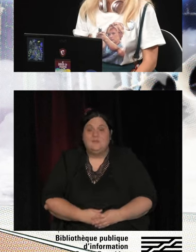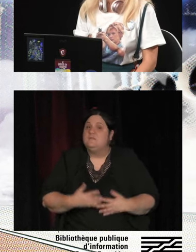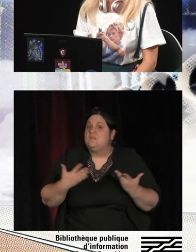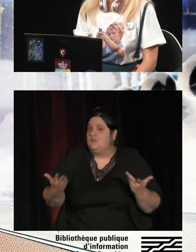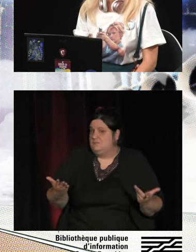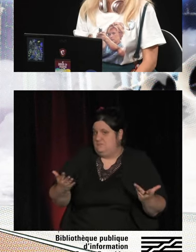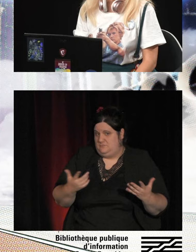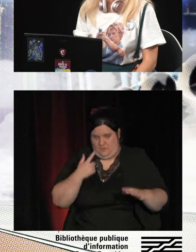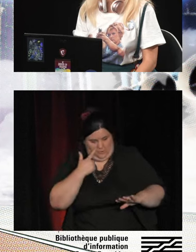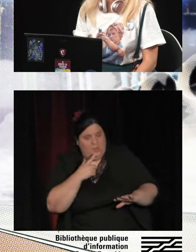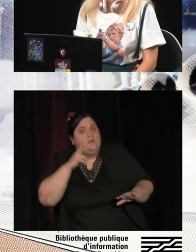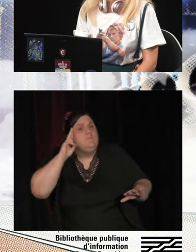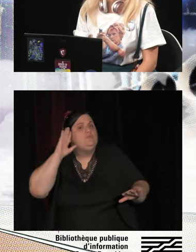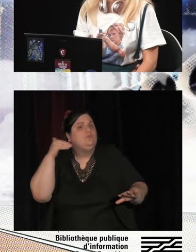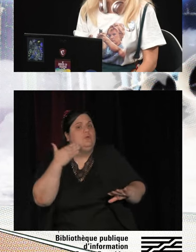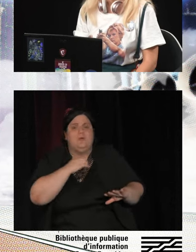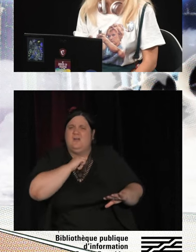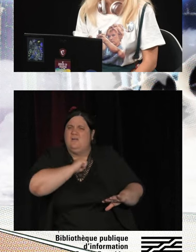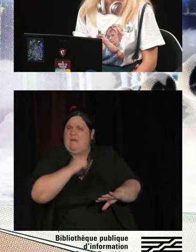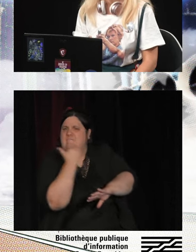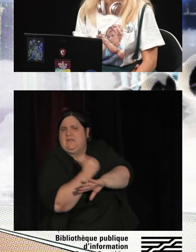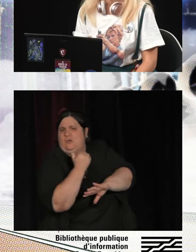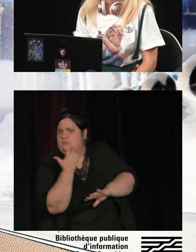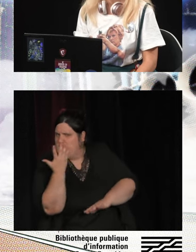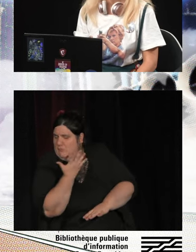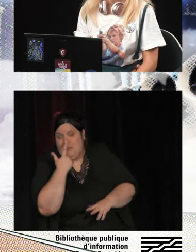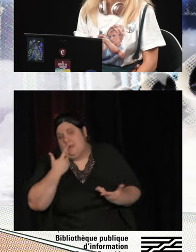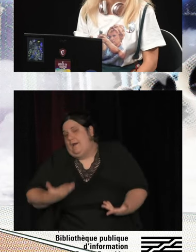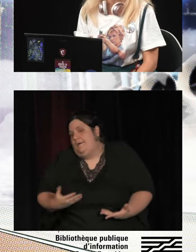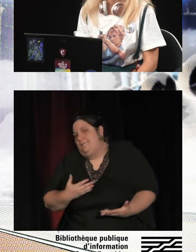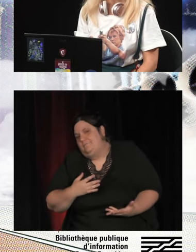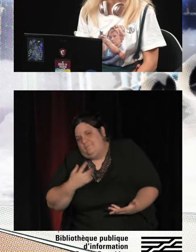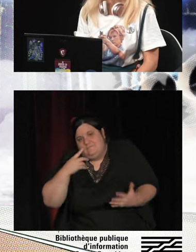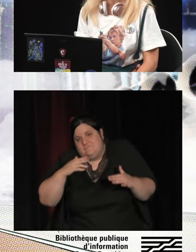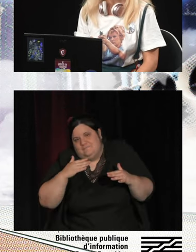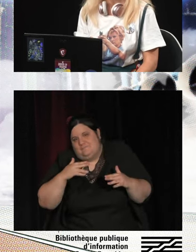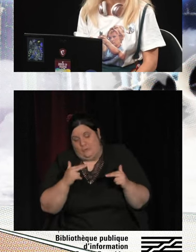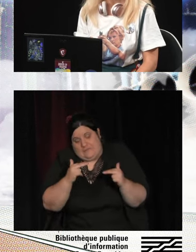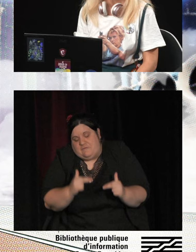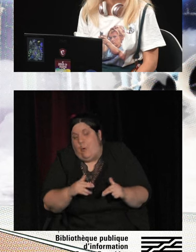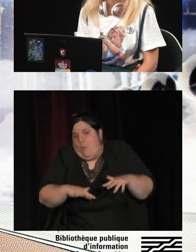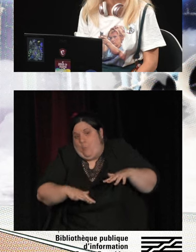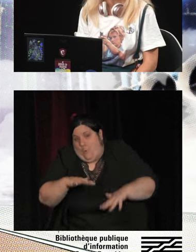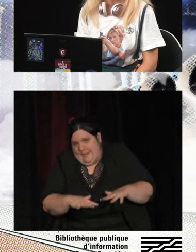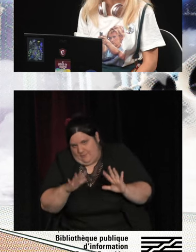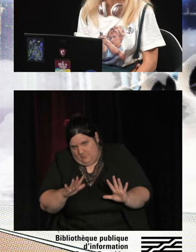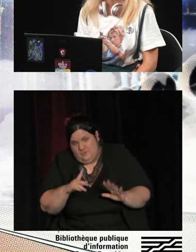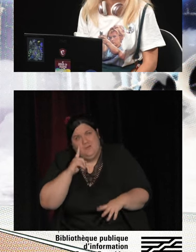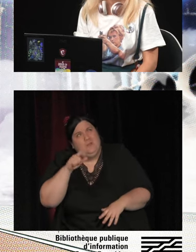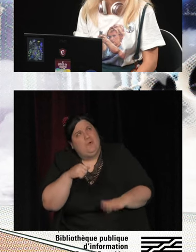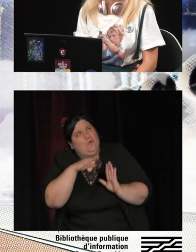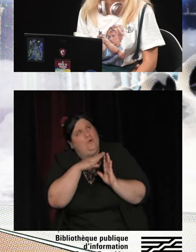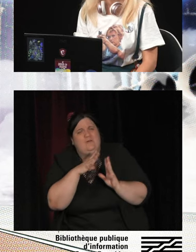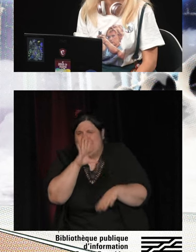Donc normalement, mon temps là-dessus, je vous dis, hein, je speedrun à niveau très très très très très moyen, mais donc je fais un peu moins de 50